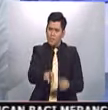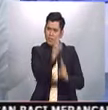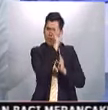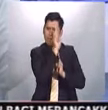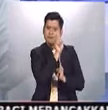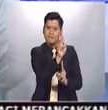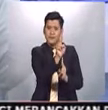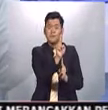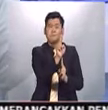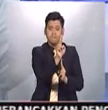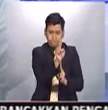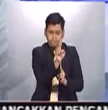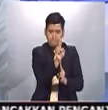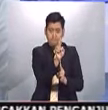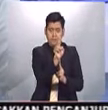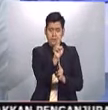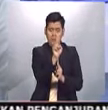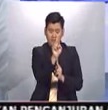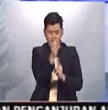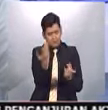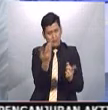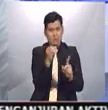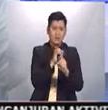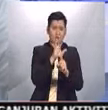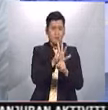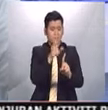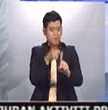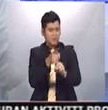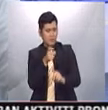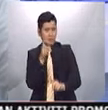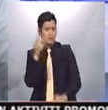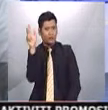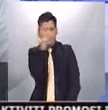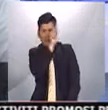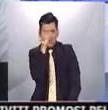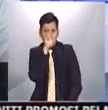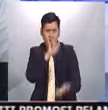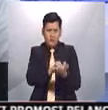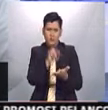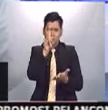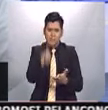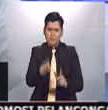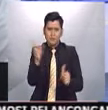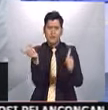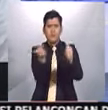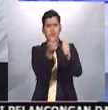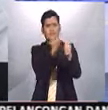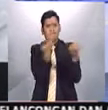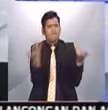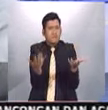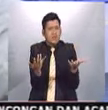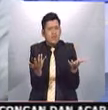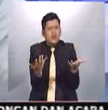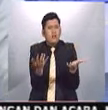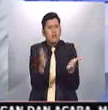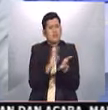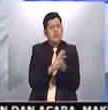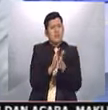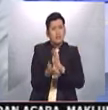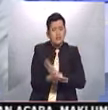dihormati. Direspon kerajaan, apakah kerajaan bertanggapan itu perlu diutamakan? Malahan